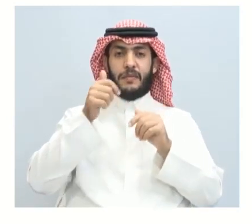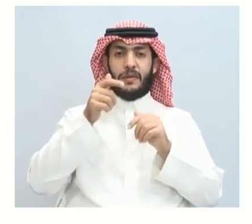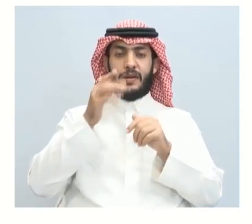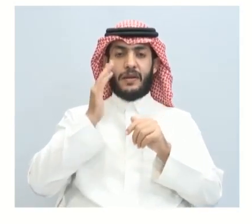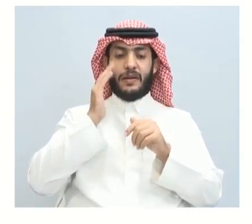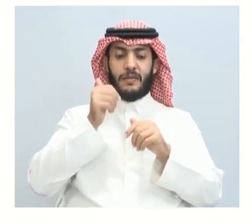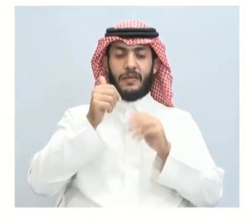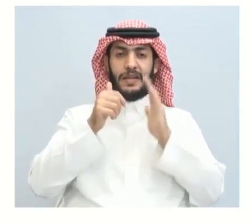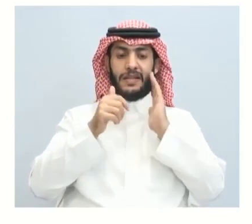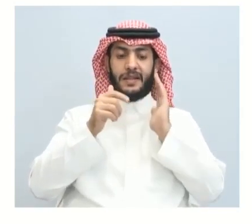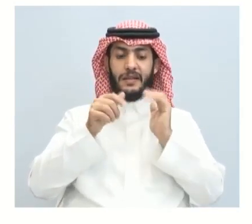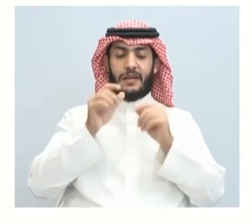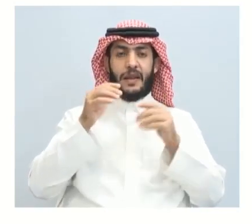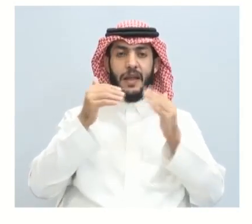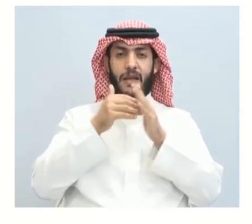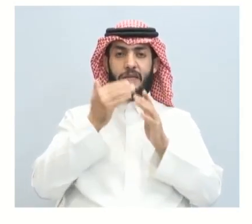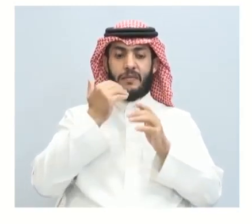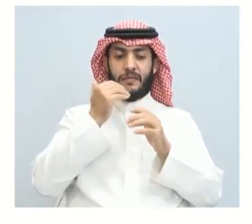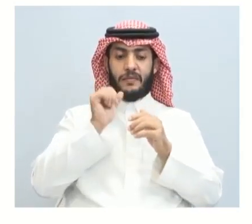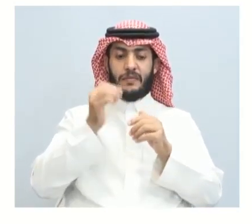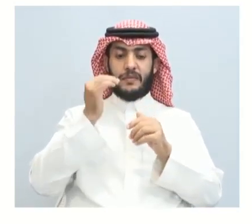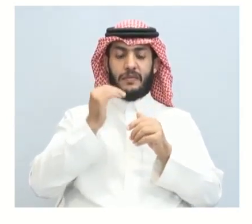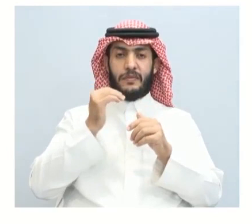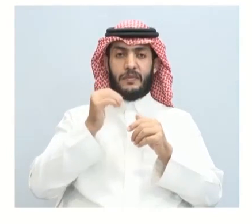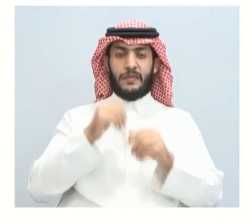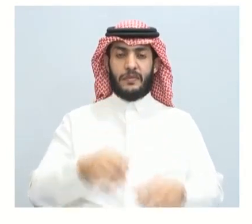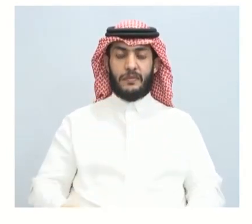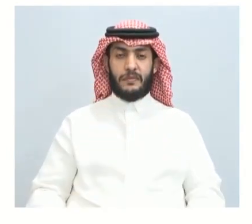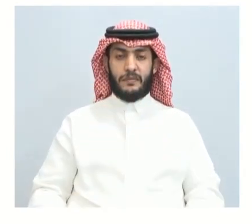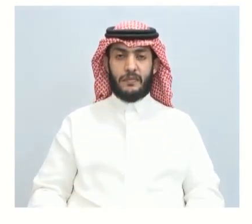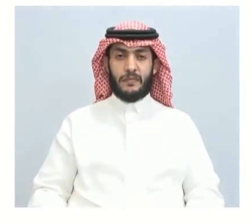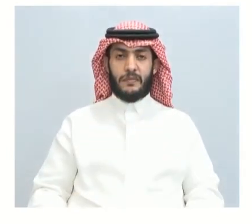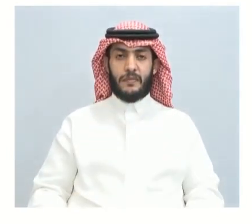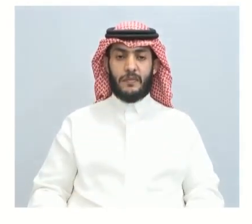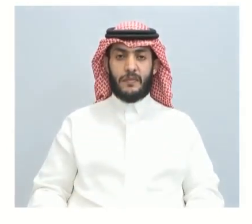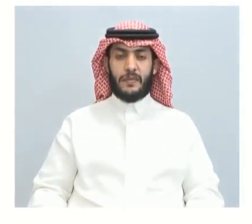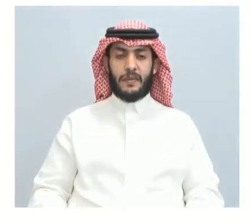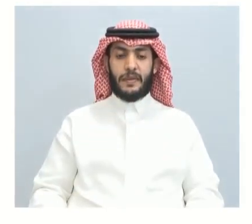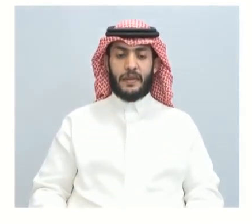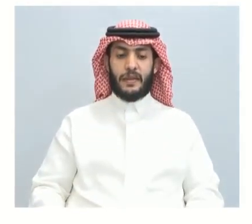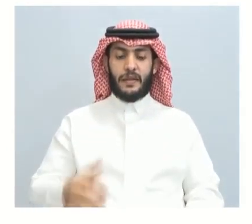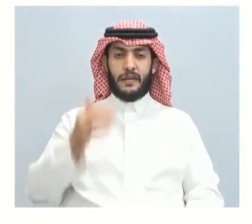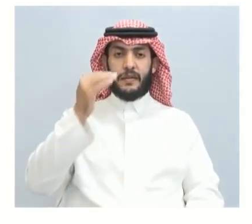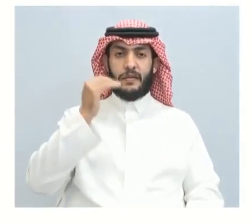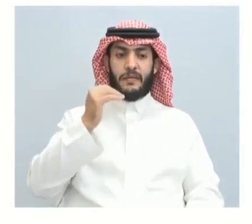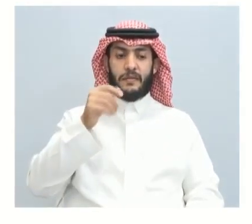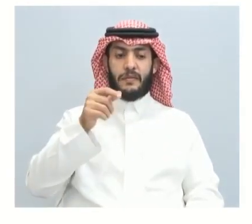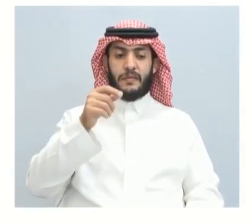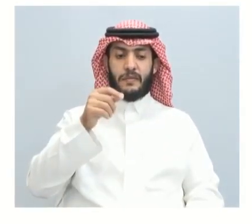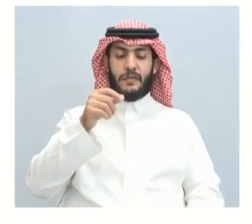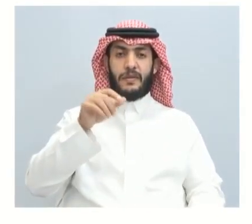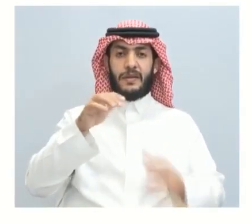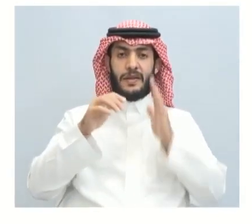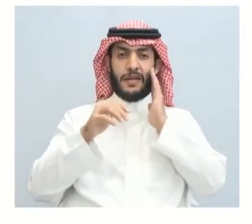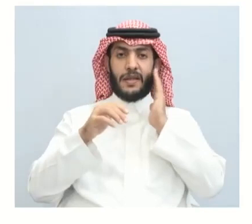اليسرى عندما الاكس تذهب الى سالب ما لا نهايه كذلك تذهب الى سالب ما لا نهايه شوف ايضا معي الداله الثانيه لاحظ انها من جهه